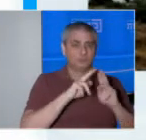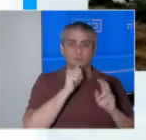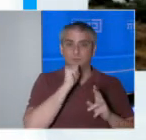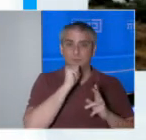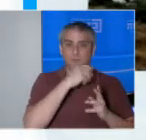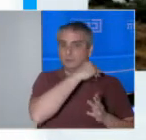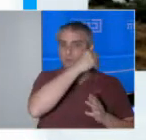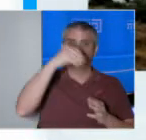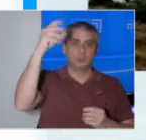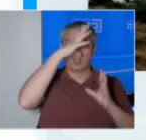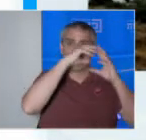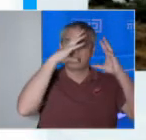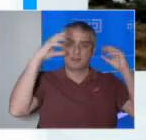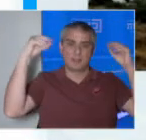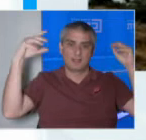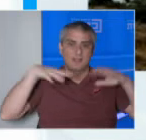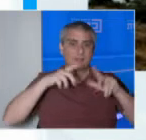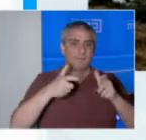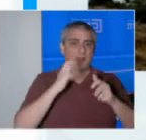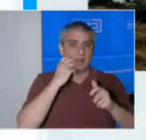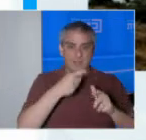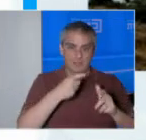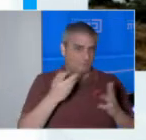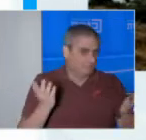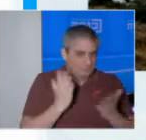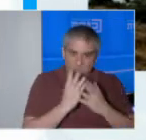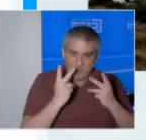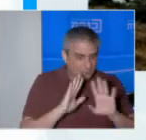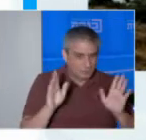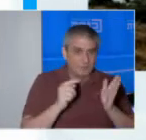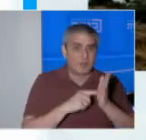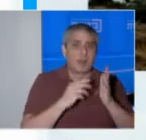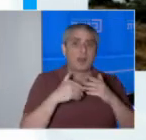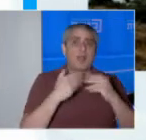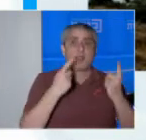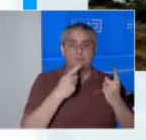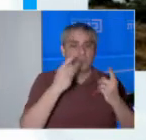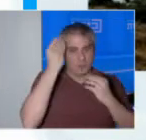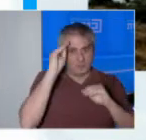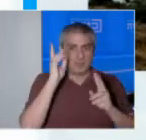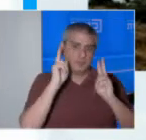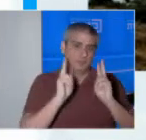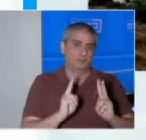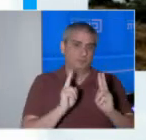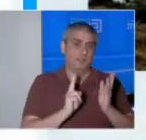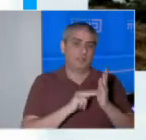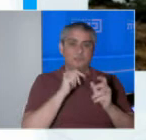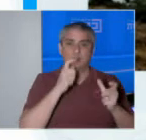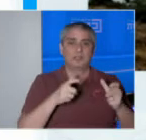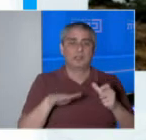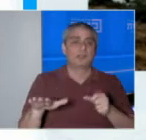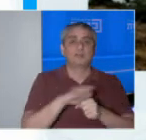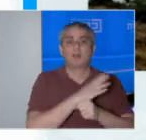כשגיליתם שרשות המים זורעת עננים מעל הכנרת? זה כבר לא משנה, כי הבוקר הרשות הודיעה שתפסיק